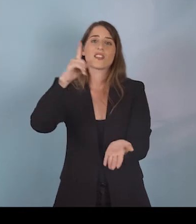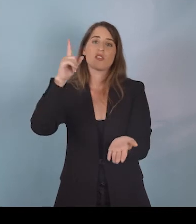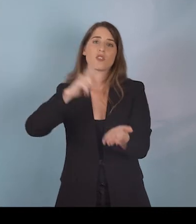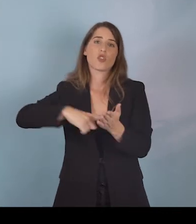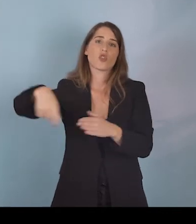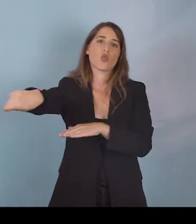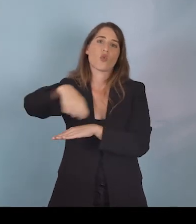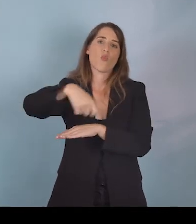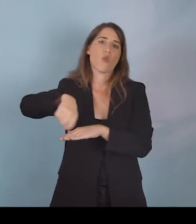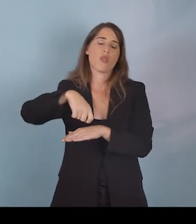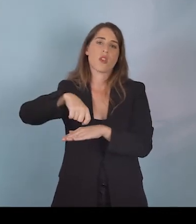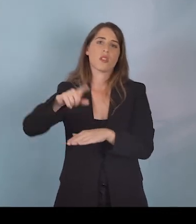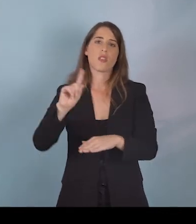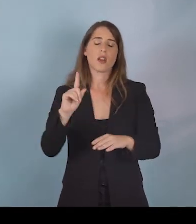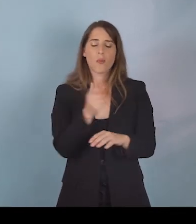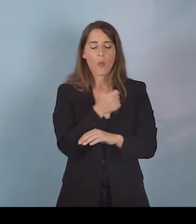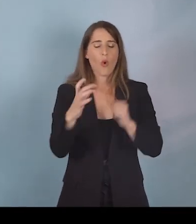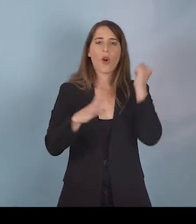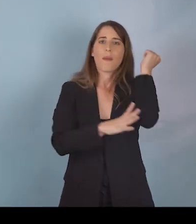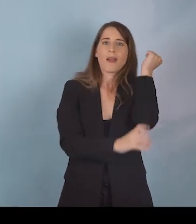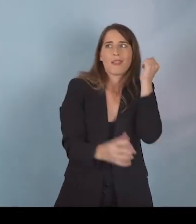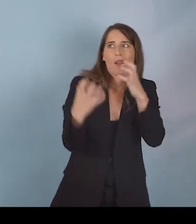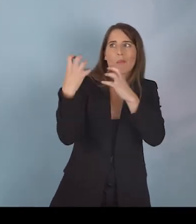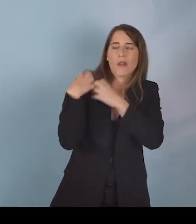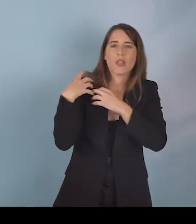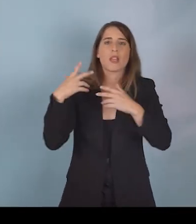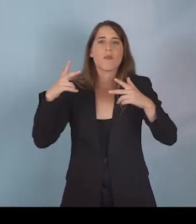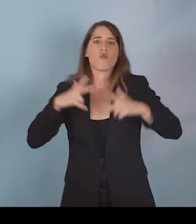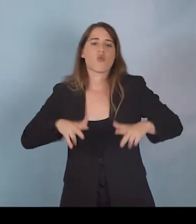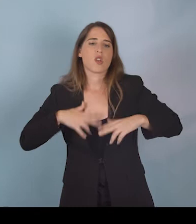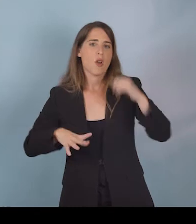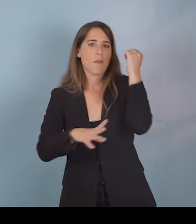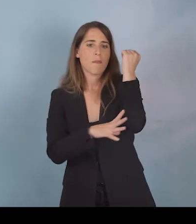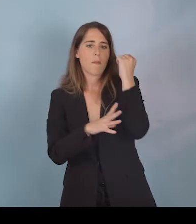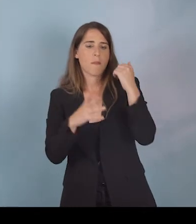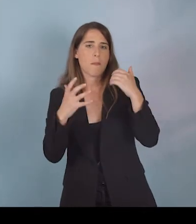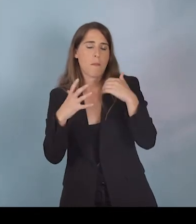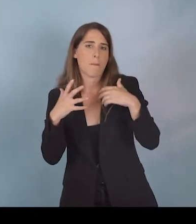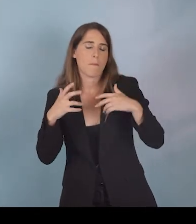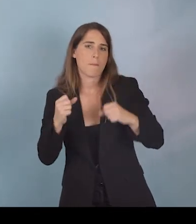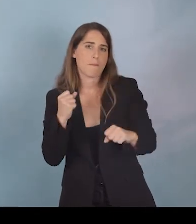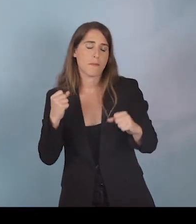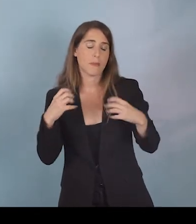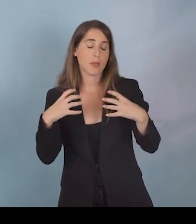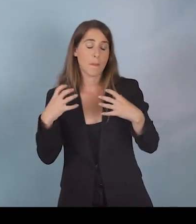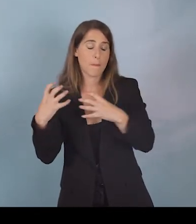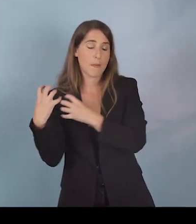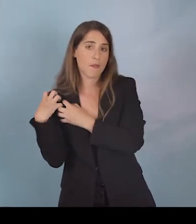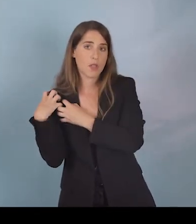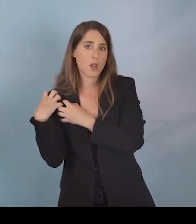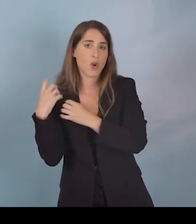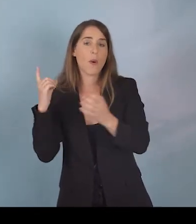κεντρικής νομοθέτησης, δεν εξαρτάται ούτε από τη Γραμματεία Ανθρωπίνων Δικαιωμάτων, ούτε μόνο από το Υπουργείο Δικαιοσύνης. Κάποια βήματα όμως